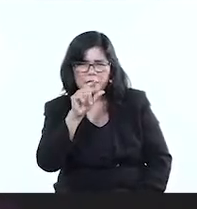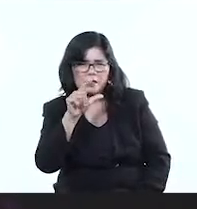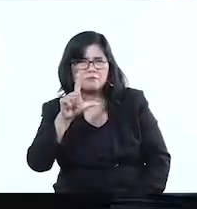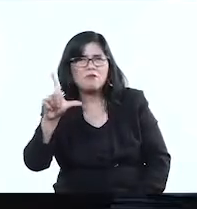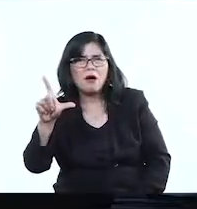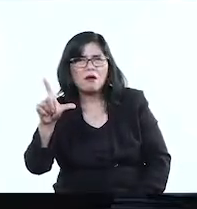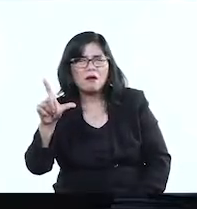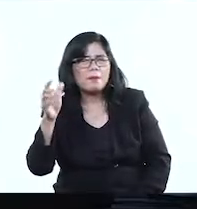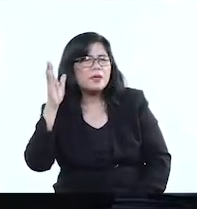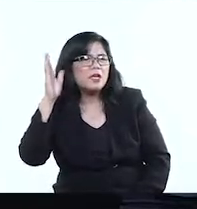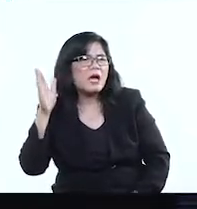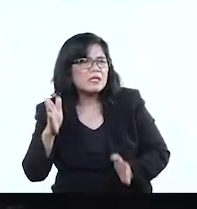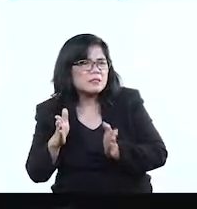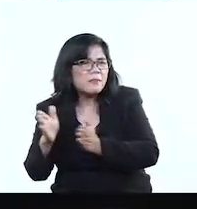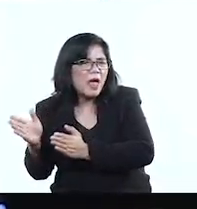sepihak